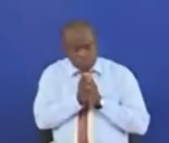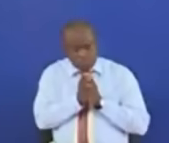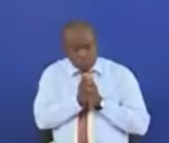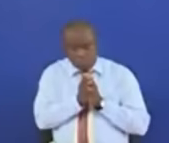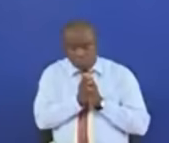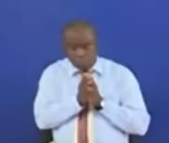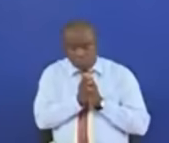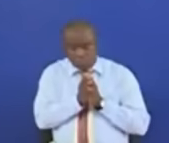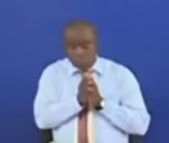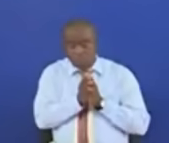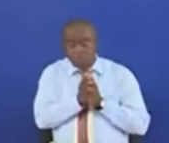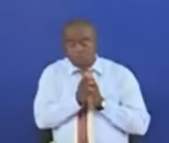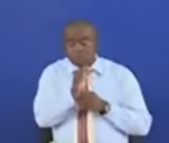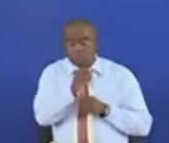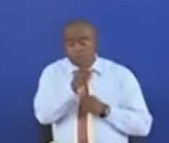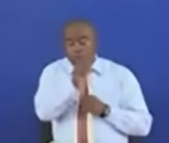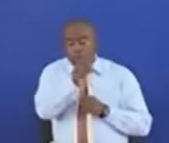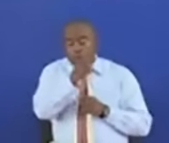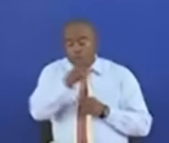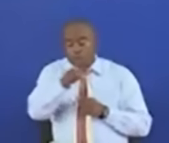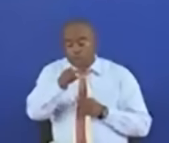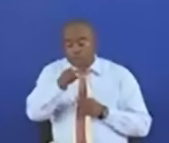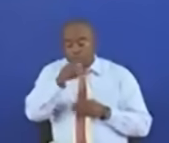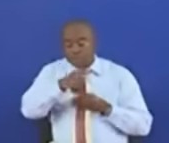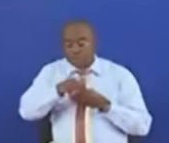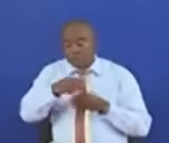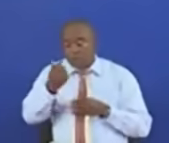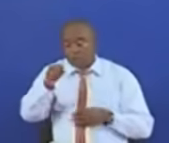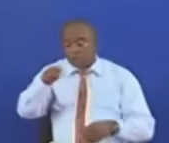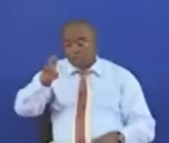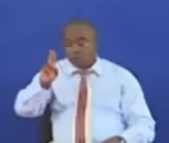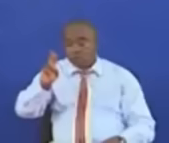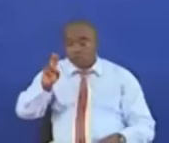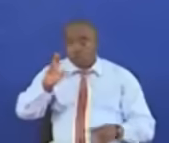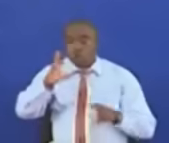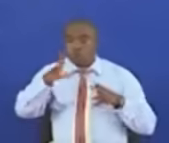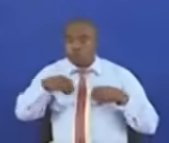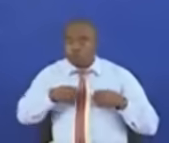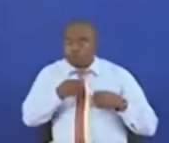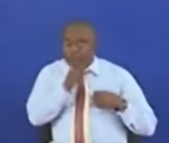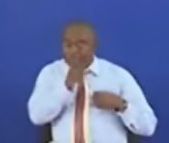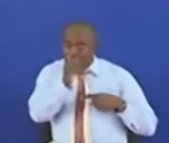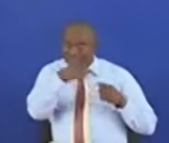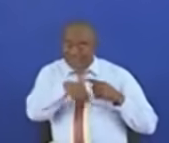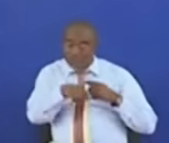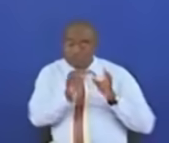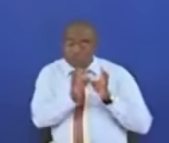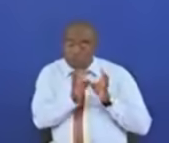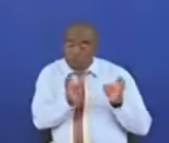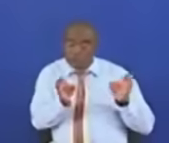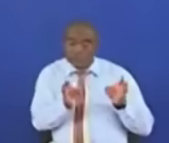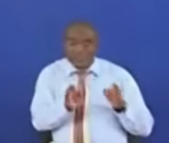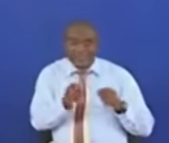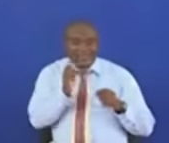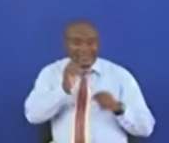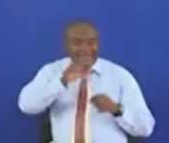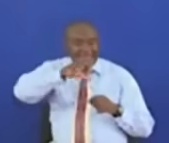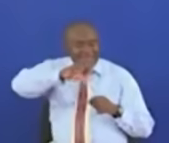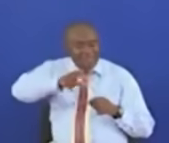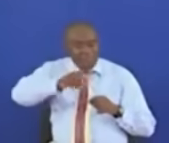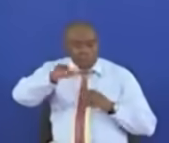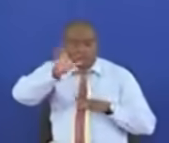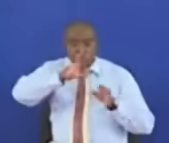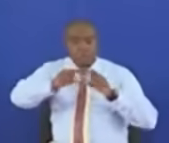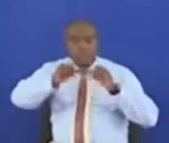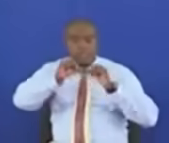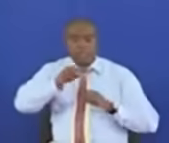wanatano kukubali aina ya mfumo wa uchaguzi ambao ndani yake ulikuwa na ubaguzi, kwamba kila jimbo la uchaguzi lazima